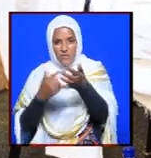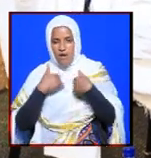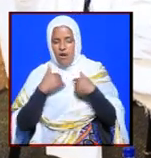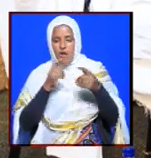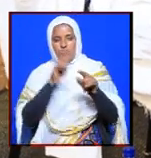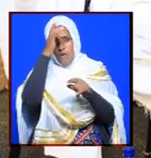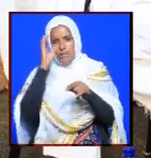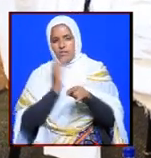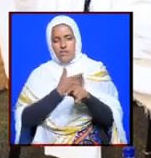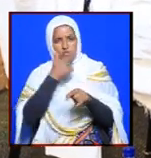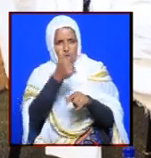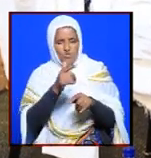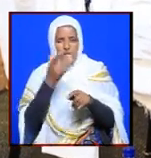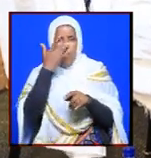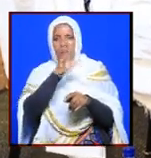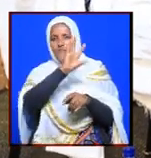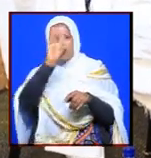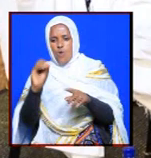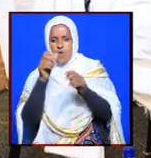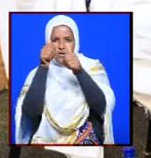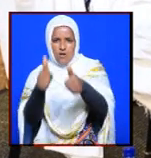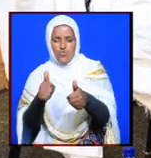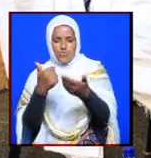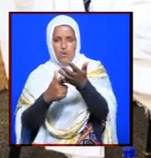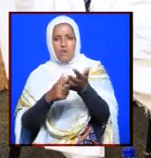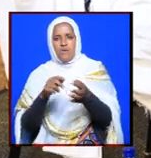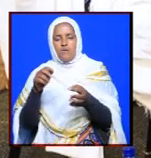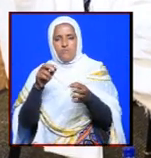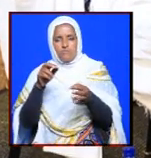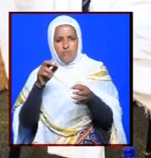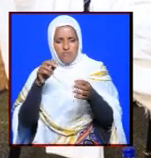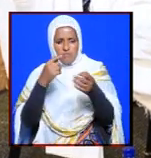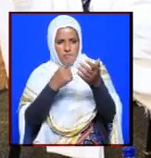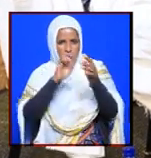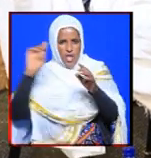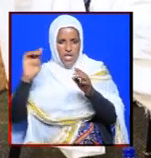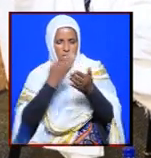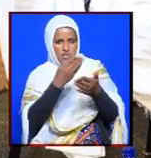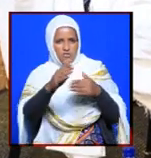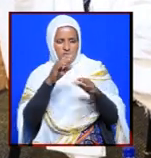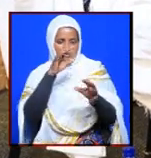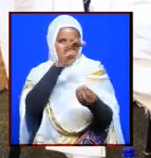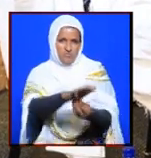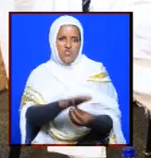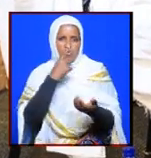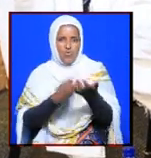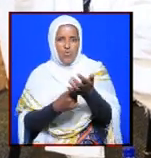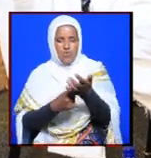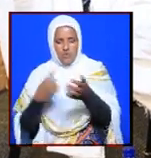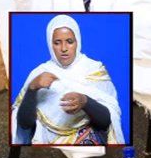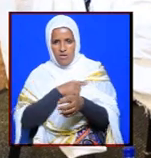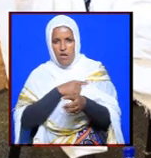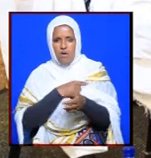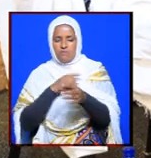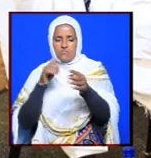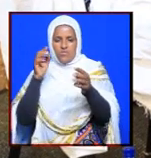ይሄ እንዳለ ሆኖ ደግሞ አሁን አባታችን እንዳሉት አፍሪካውያን ራሱ አሁን ይሄ ፕሮቴስታንቲዝም እና የመሳሰለው በቅኝ ገዢዎቻችን የተጫነብን ነው፣